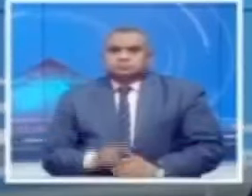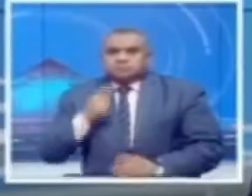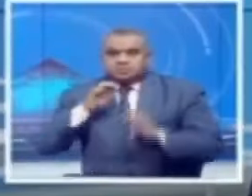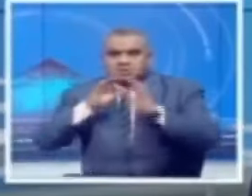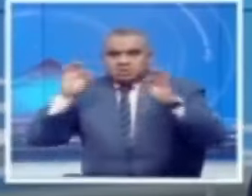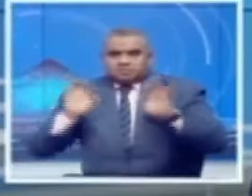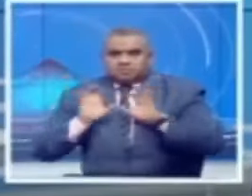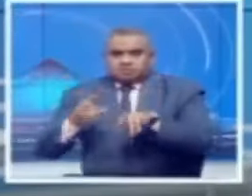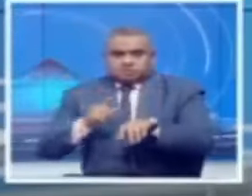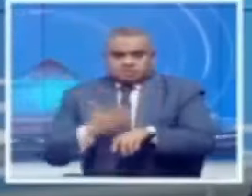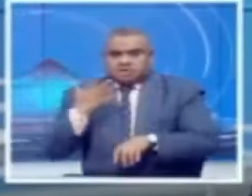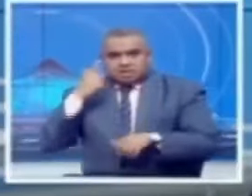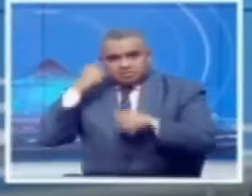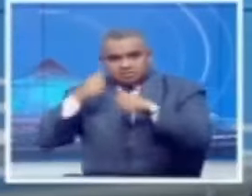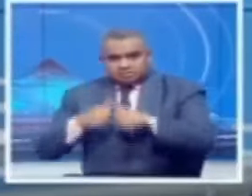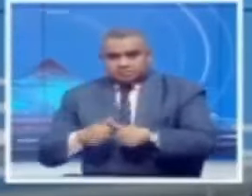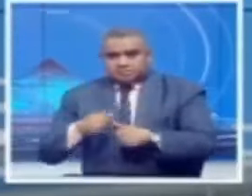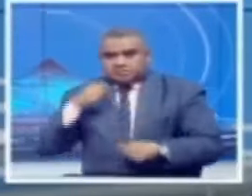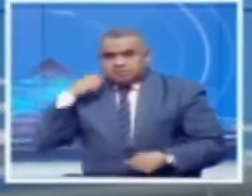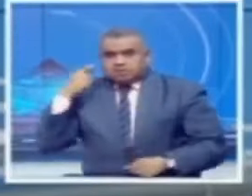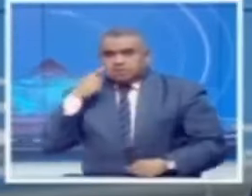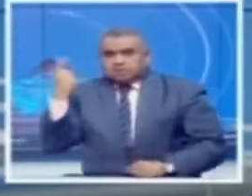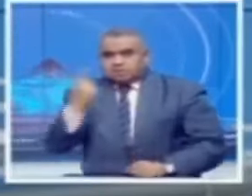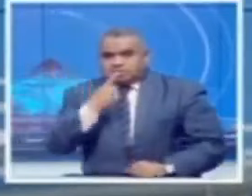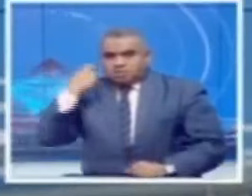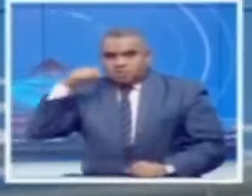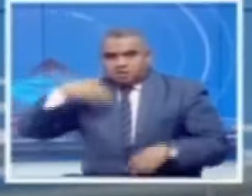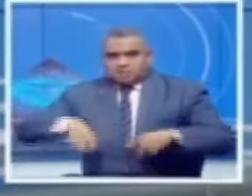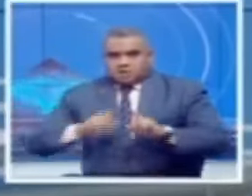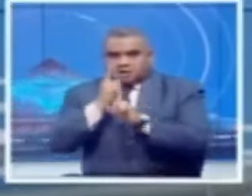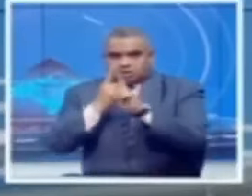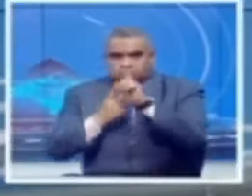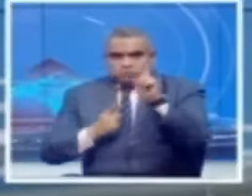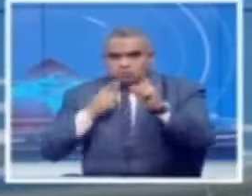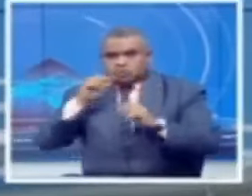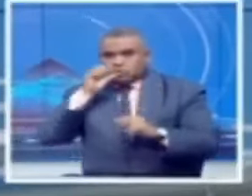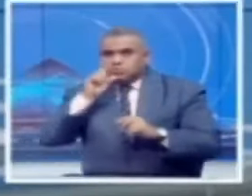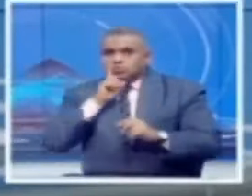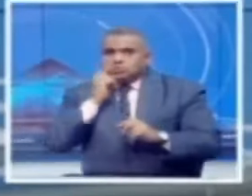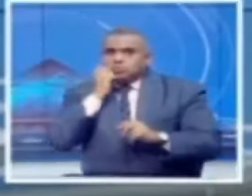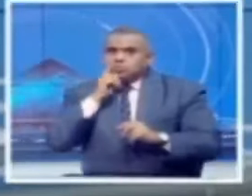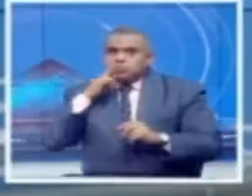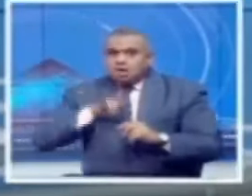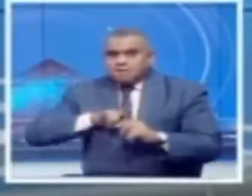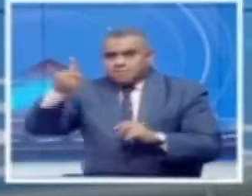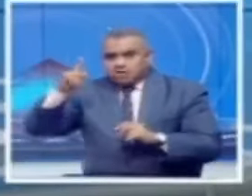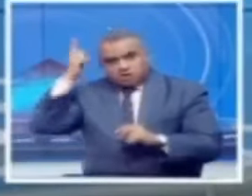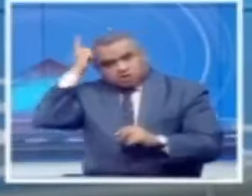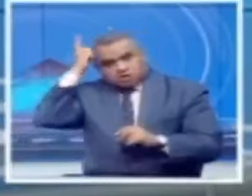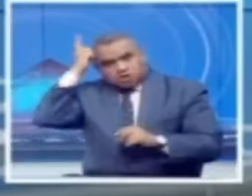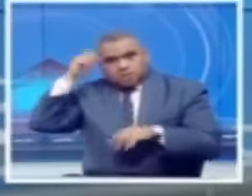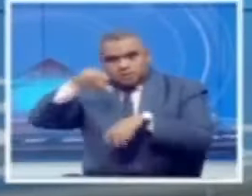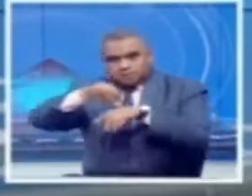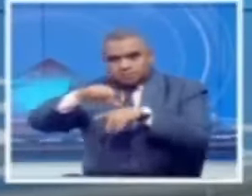تفاصيل الخامسة، أهلا بكم. تفقد رئيس الوزراء الدكتور مصطفى مدبولي أعمال توسعة وتطوير مطار شرم الشيخ الدولي